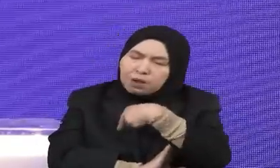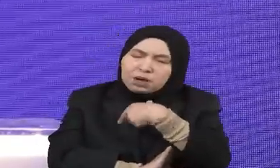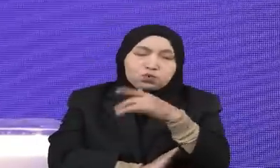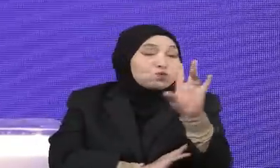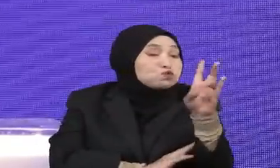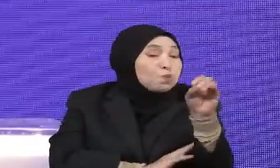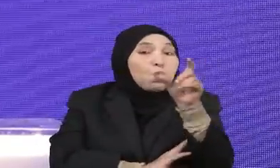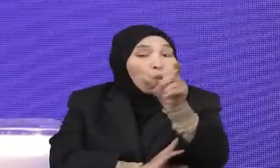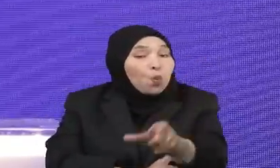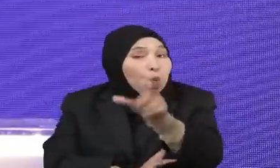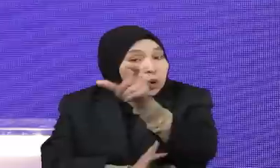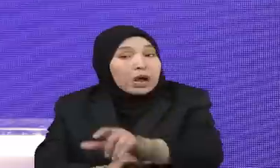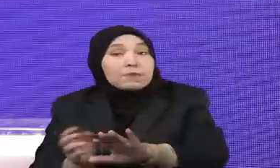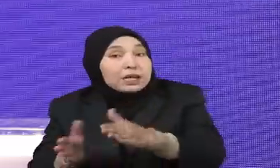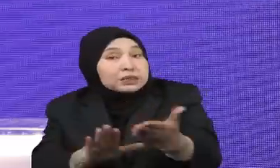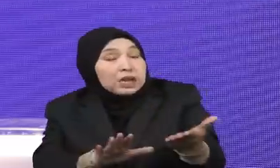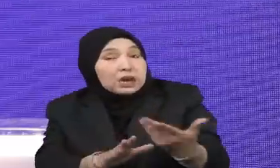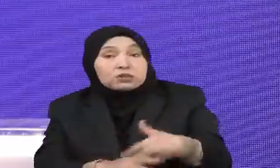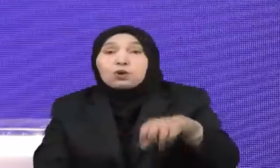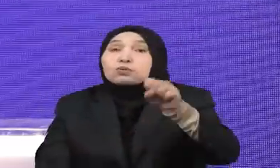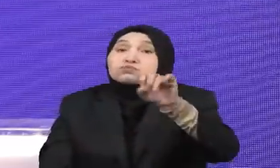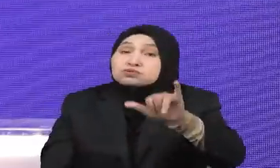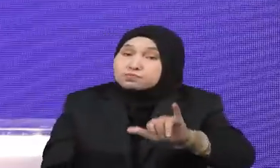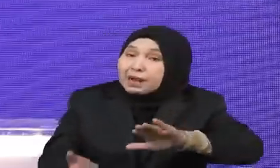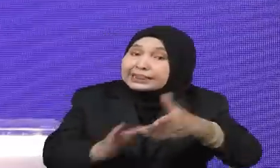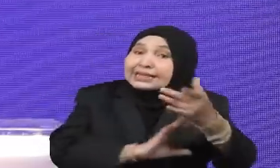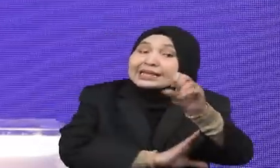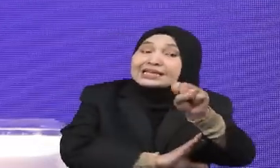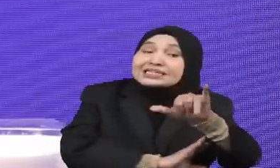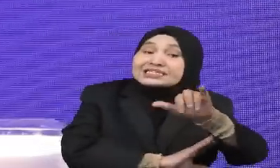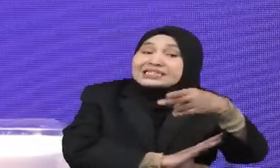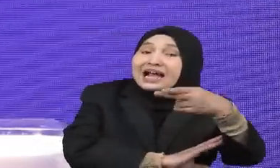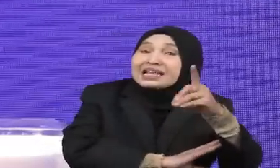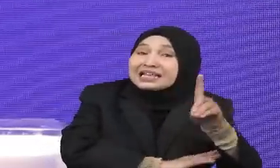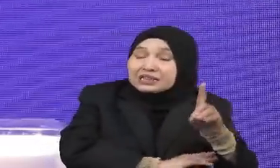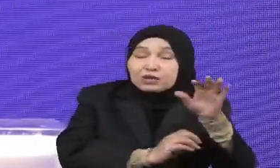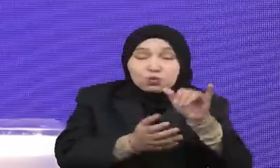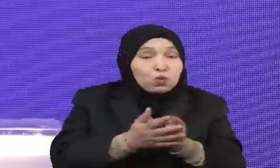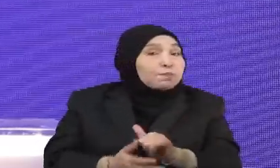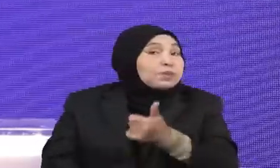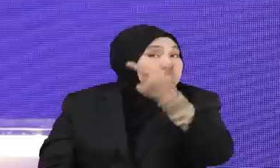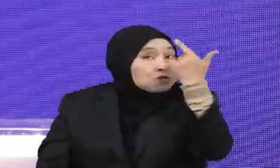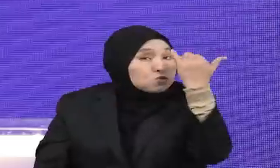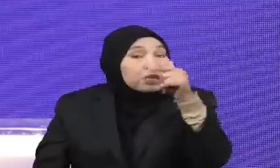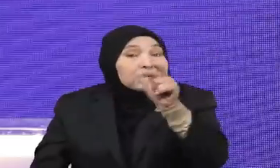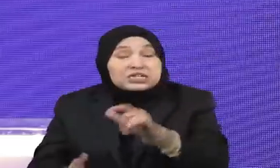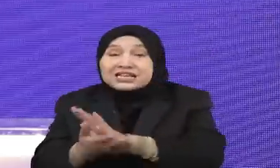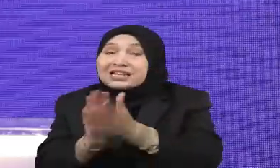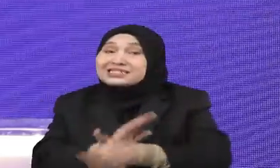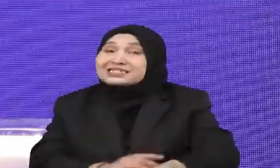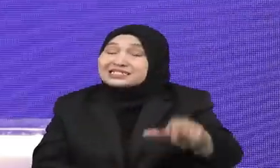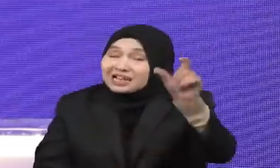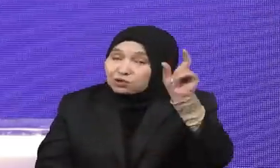tersebut ya dengan kematian ataupun syahidnya mereka itu karena ini adalah sebagai satu